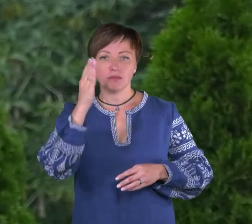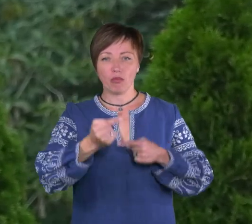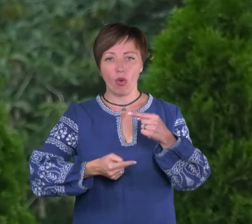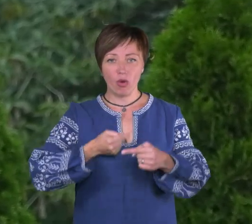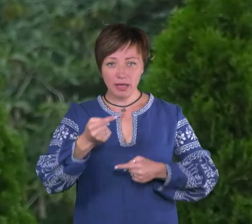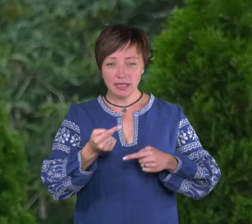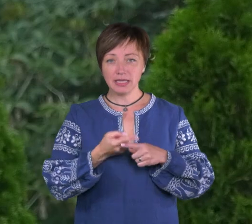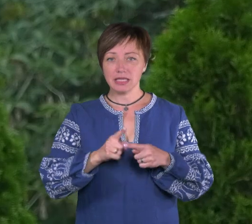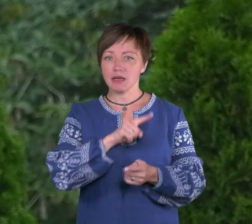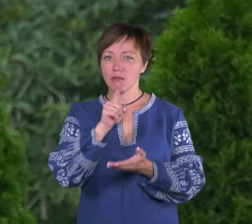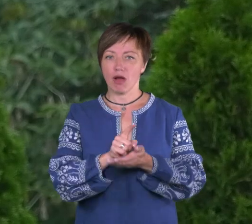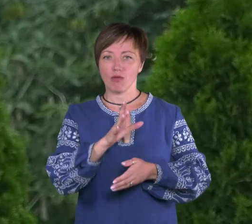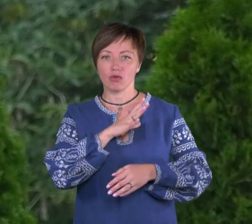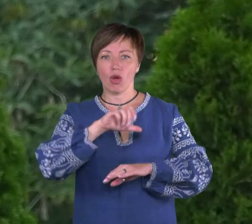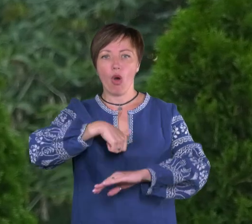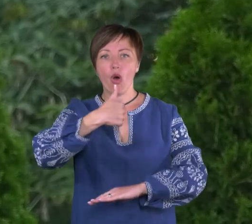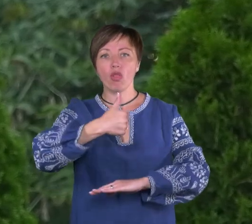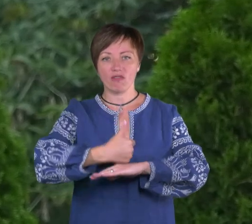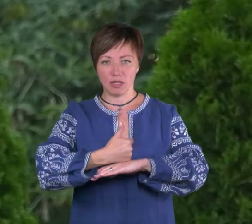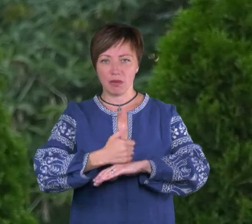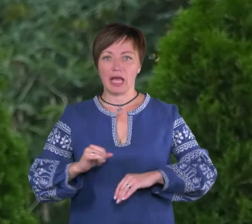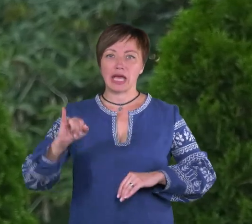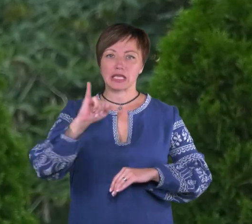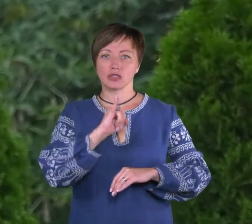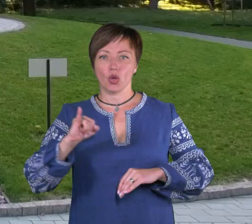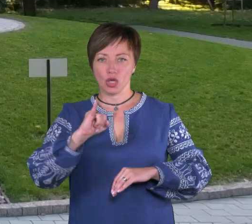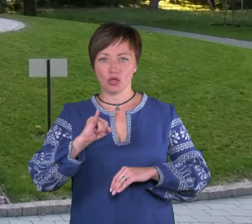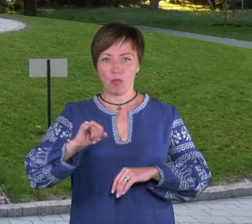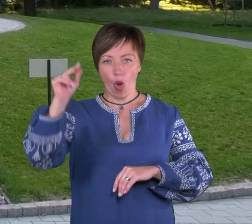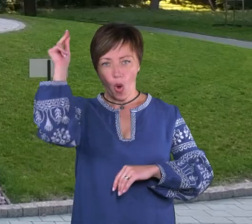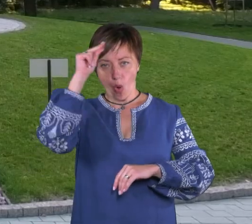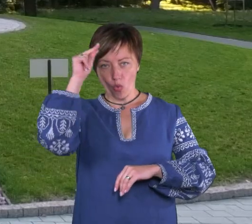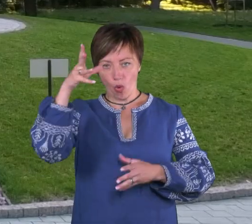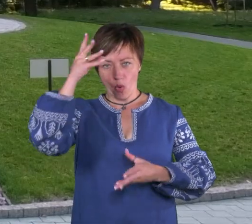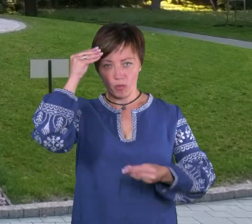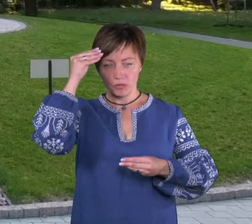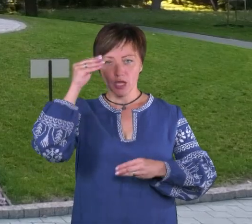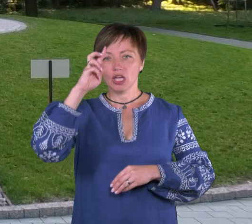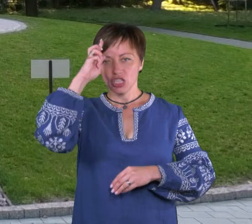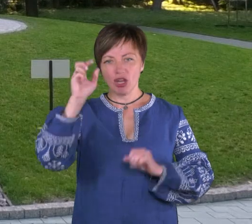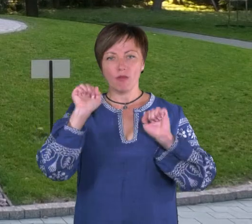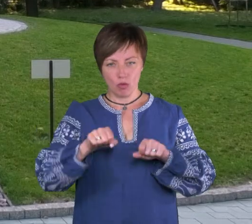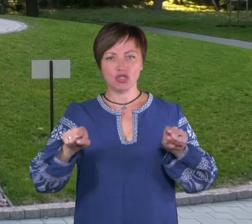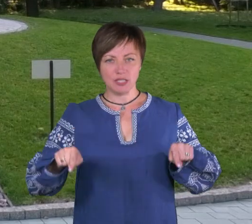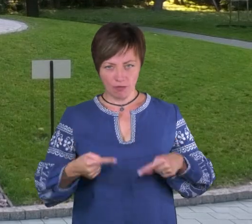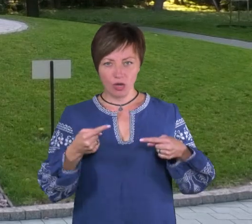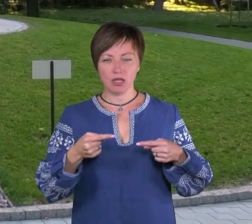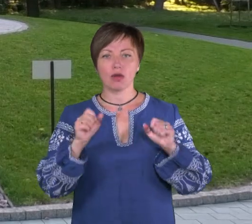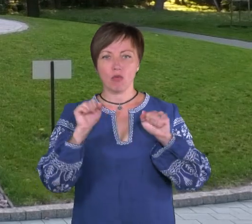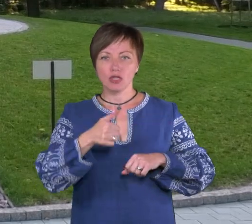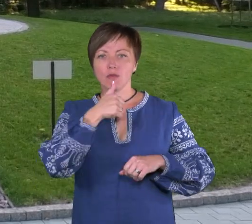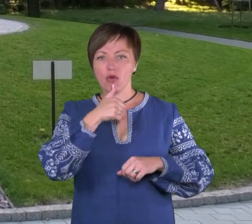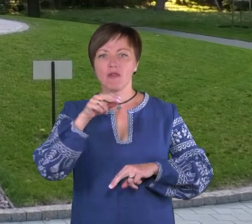поколінь це має бути головним історичним уроком. Державу можна створити, державу можна